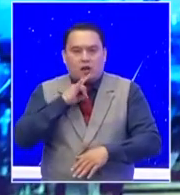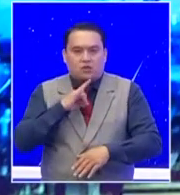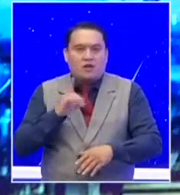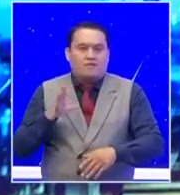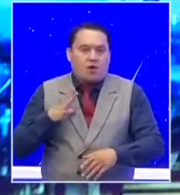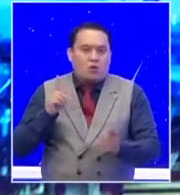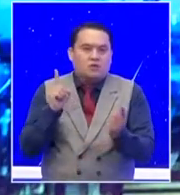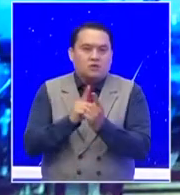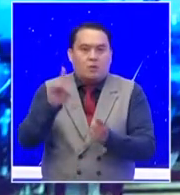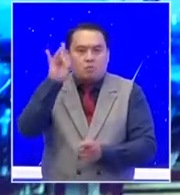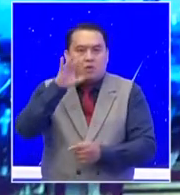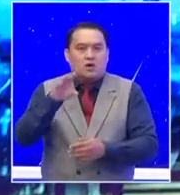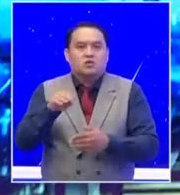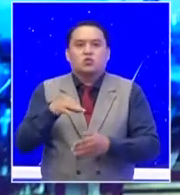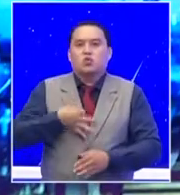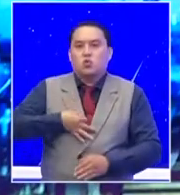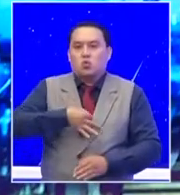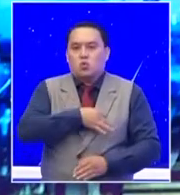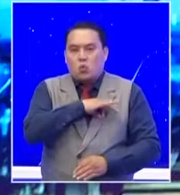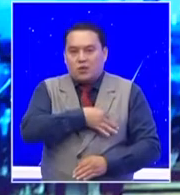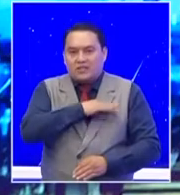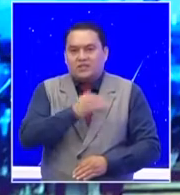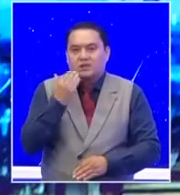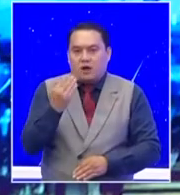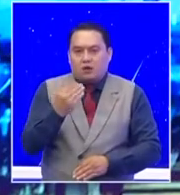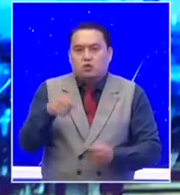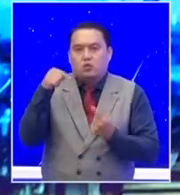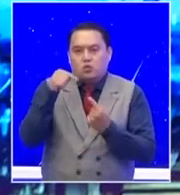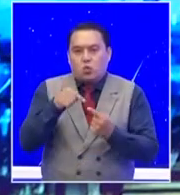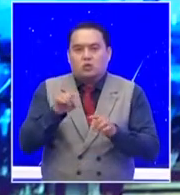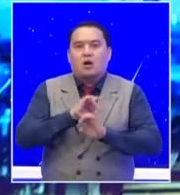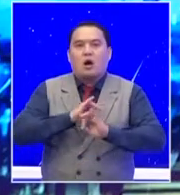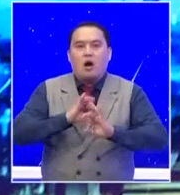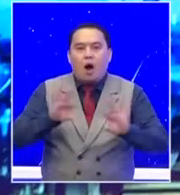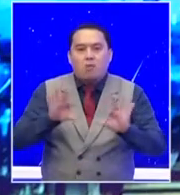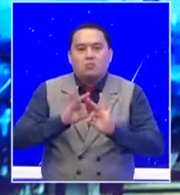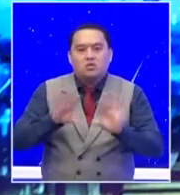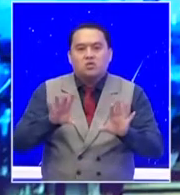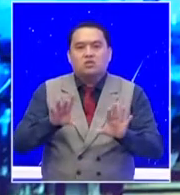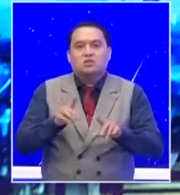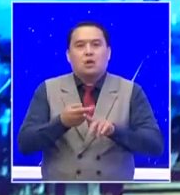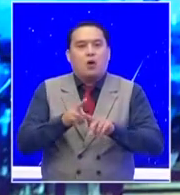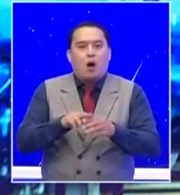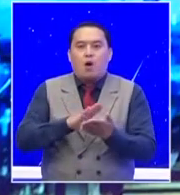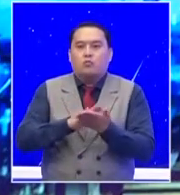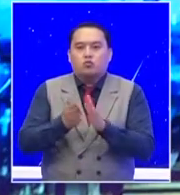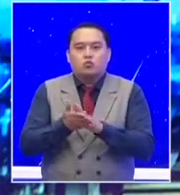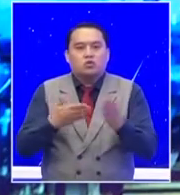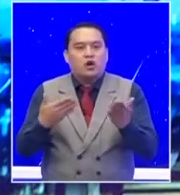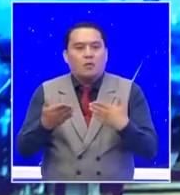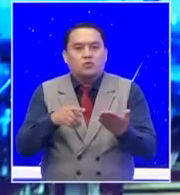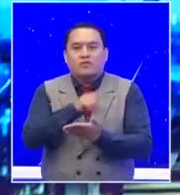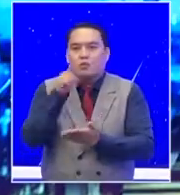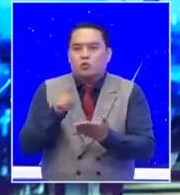числе и с известным юристом Бахаджаном Базарбеком, и дал конкретные разъяснения по поводу самого обсуждаемого на сегодня